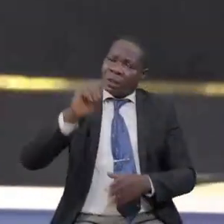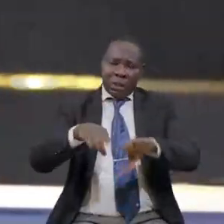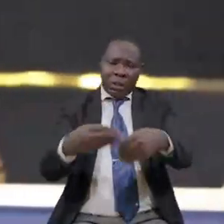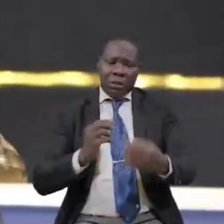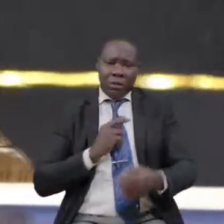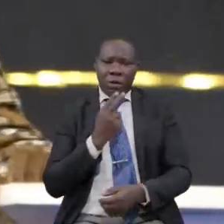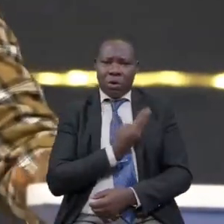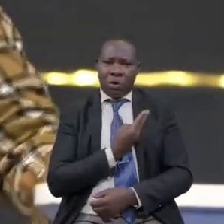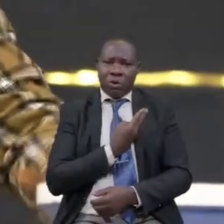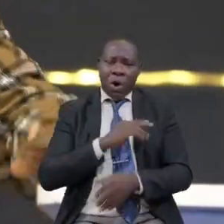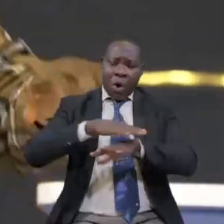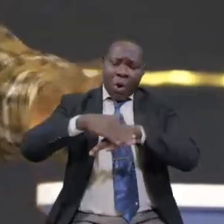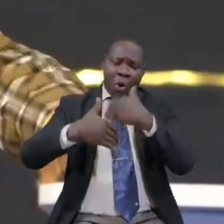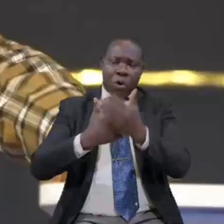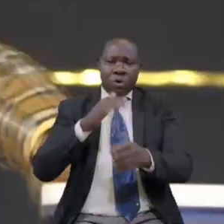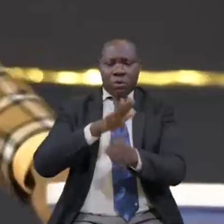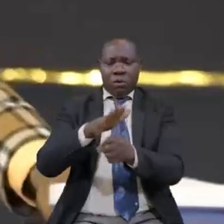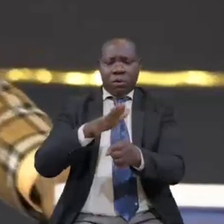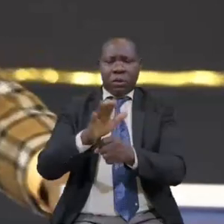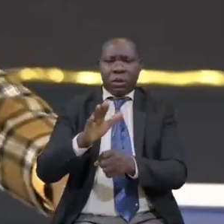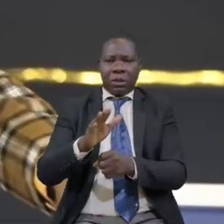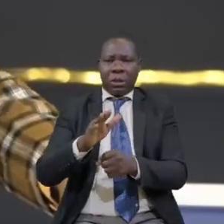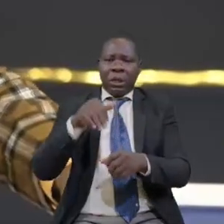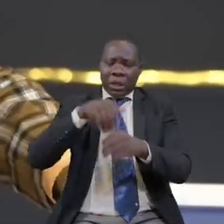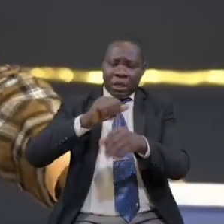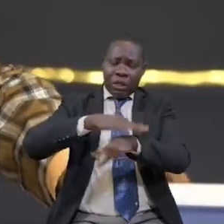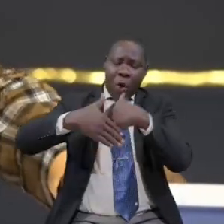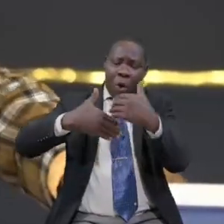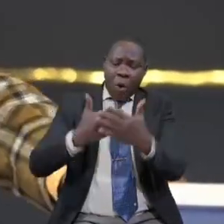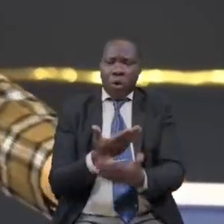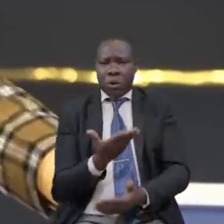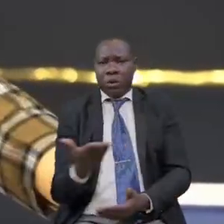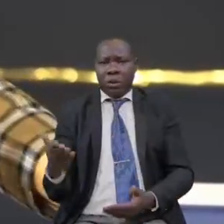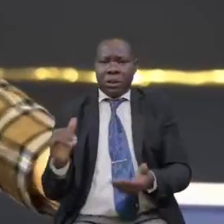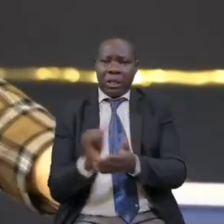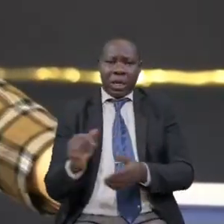accorde la toute suffisance en toutes choses.